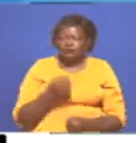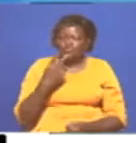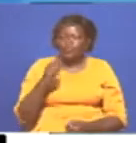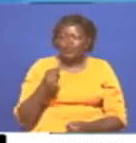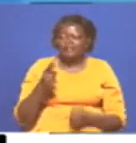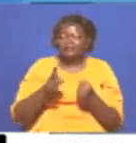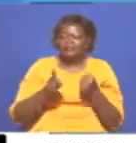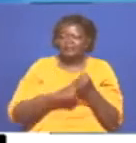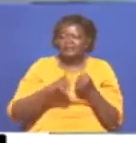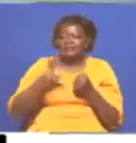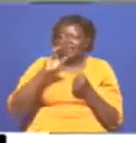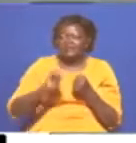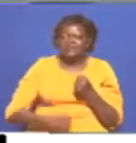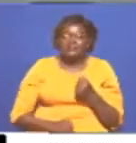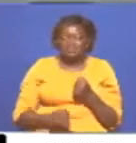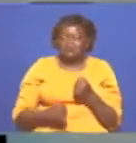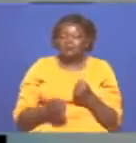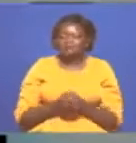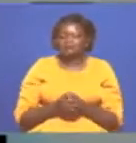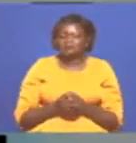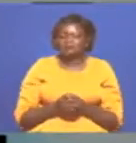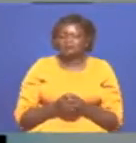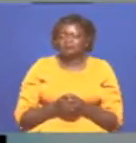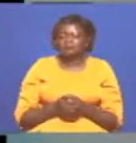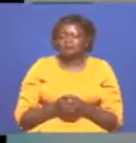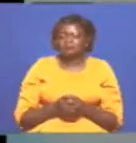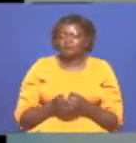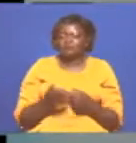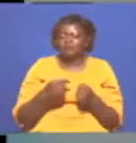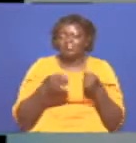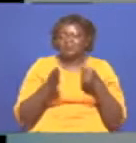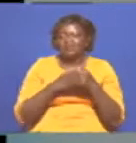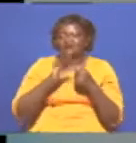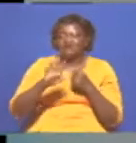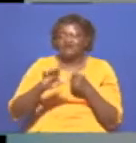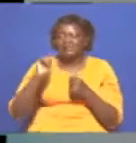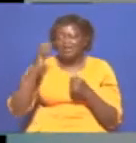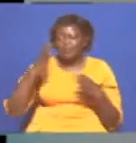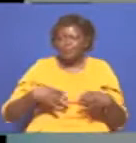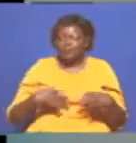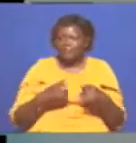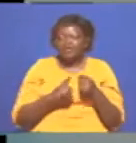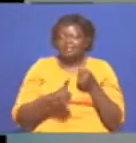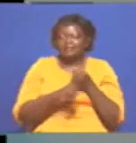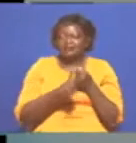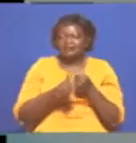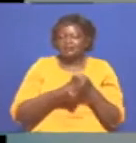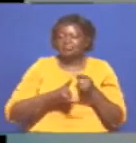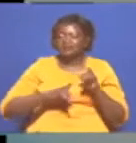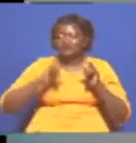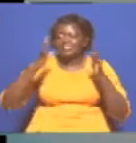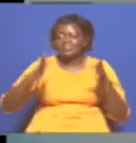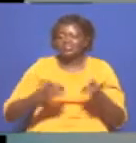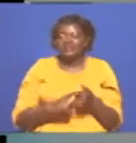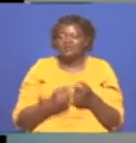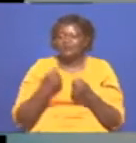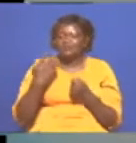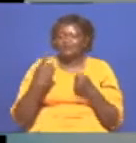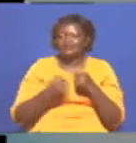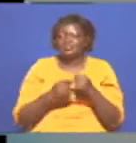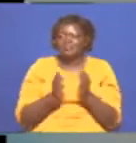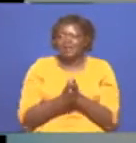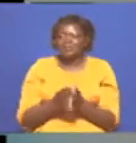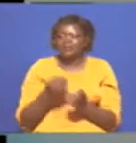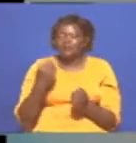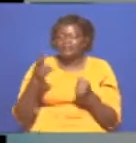2.6 kutokana na visa hivyo. 95 ni vya wakenya na 6 raia wa kigeni. 54 ni wanaume na